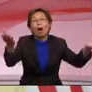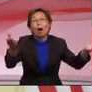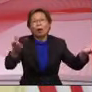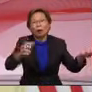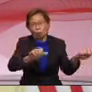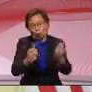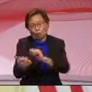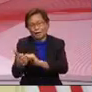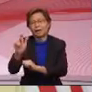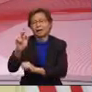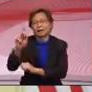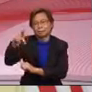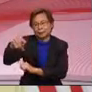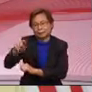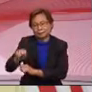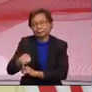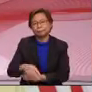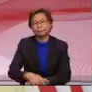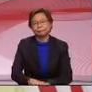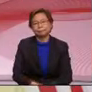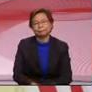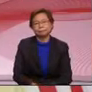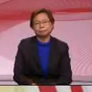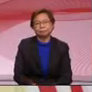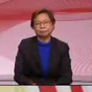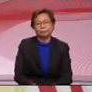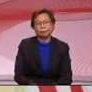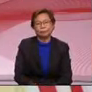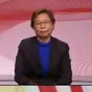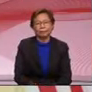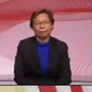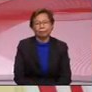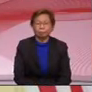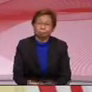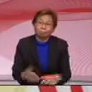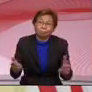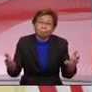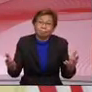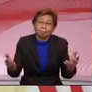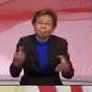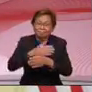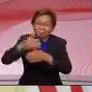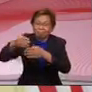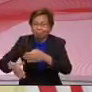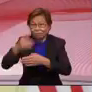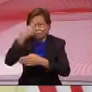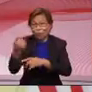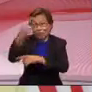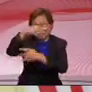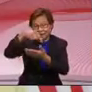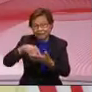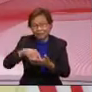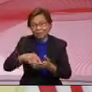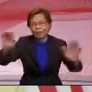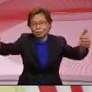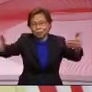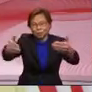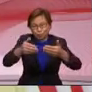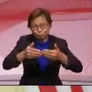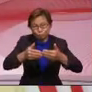Kementerian Pelajaran ataupun Kementerian Pendidikan. Jadi itu saja untuk hari ini. Sebagai